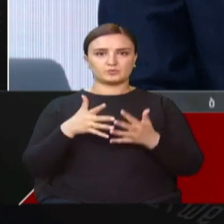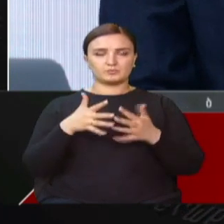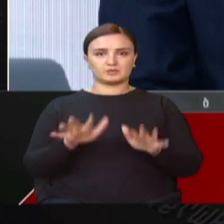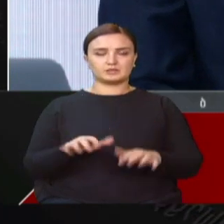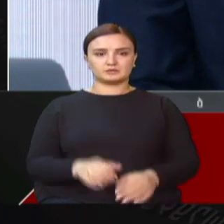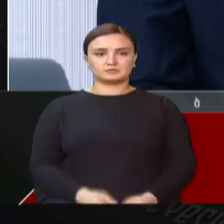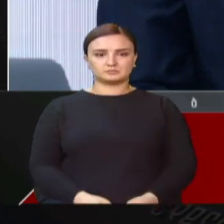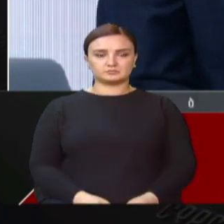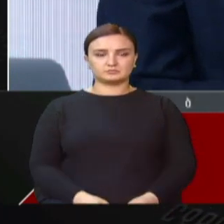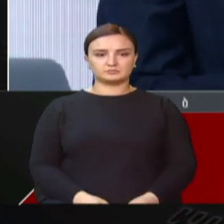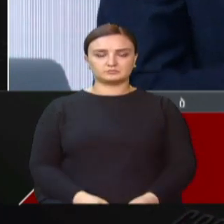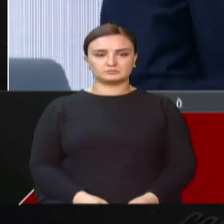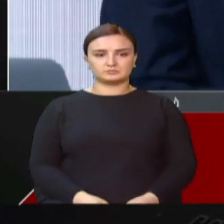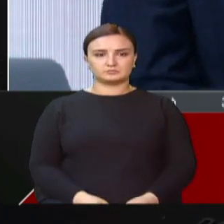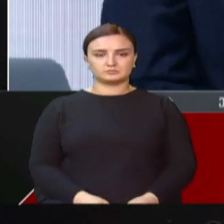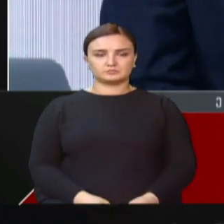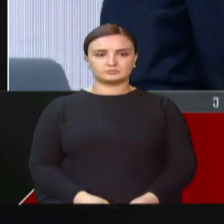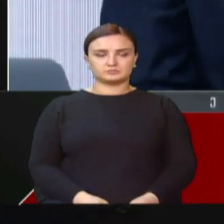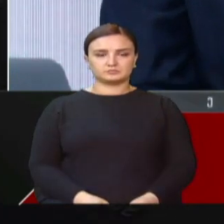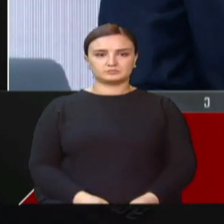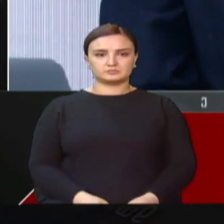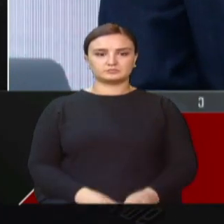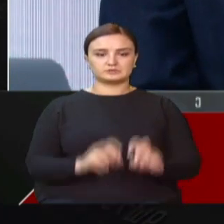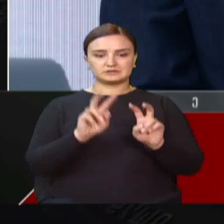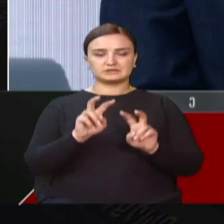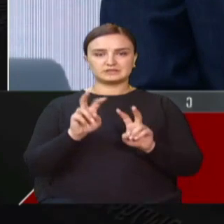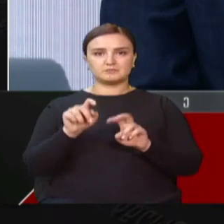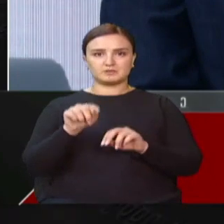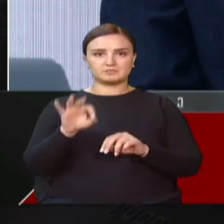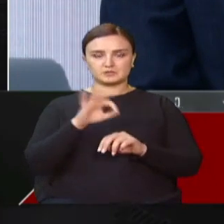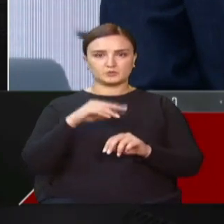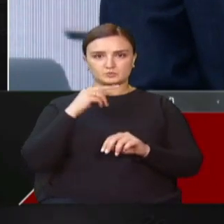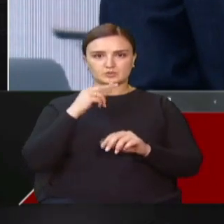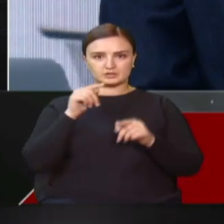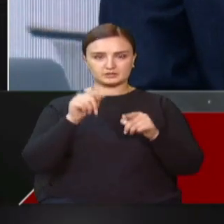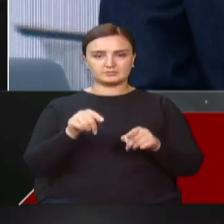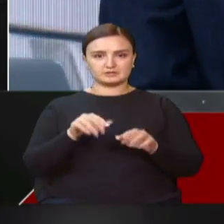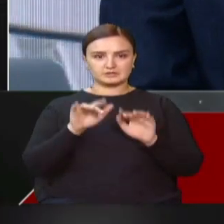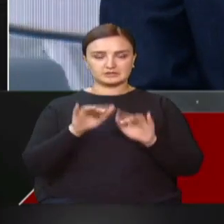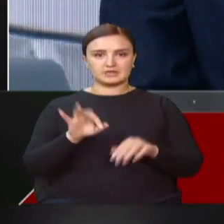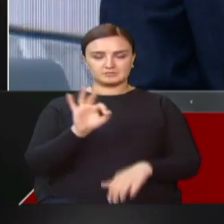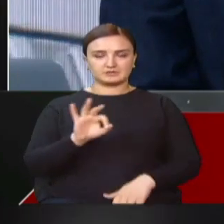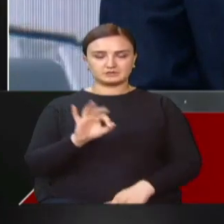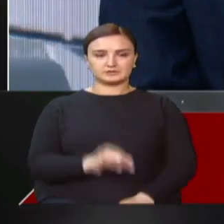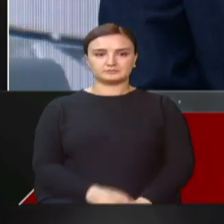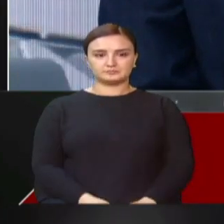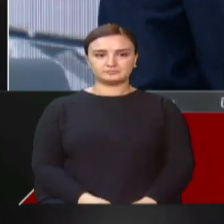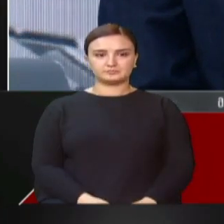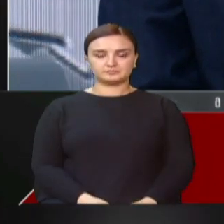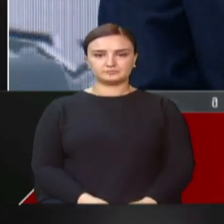მეტად სისტემის უფრო მეტად თემებზე ორიენტირებულს? საქმეზე მოსა. კი.